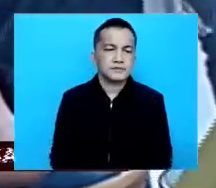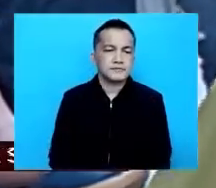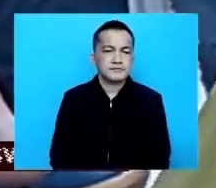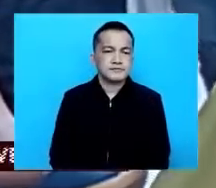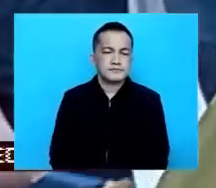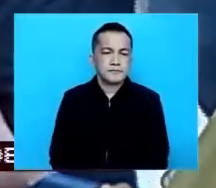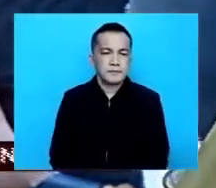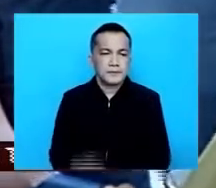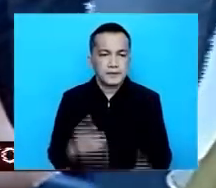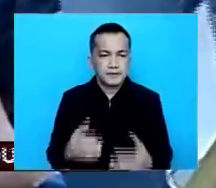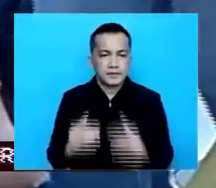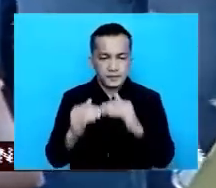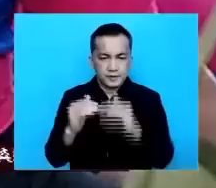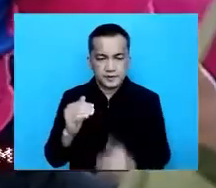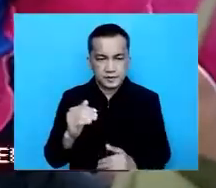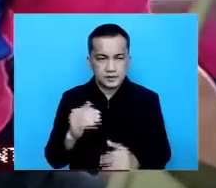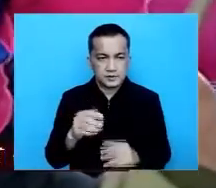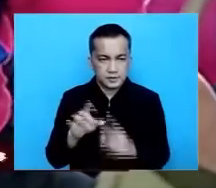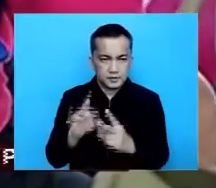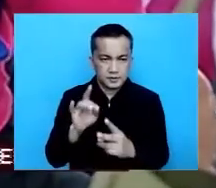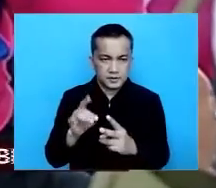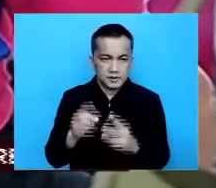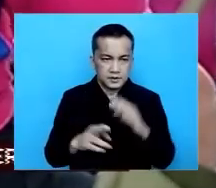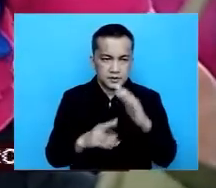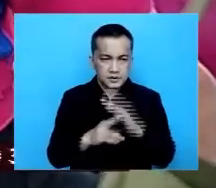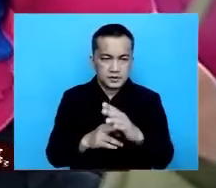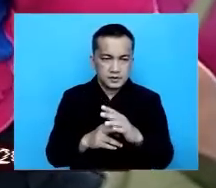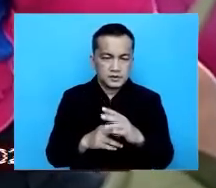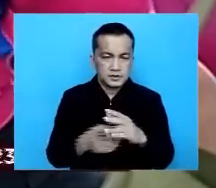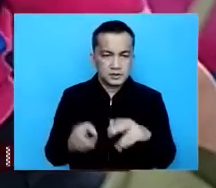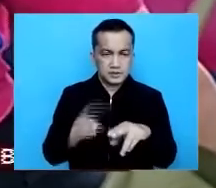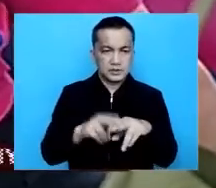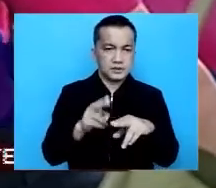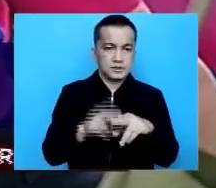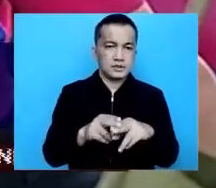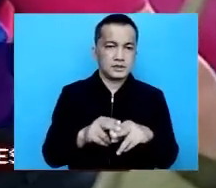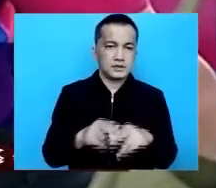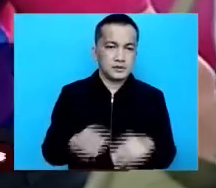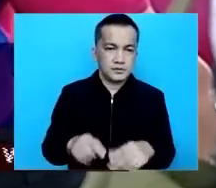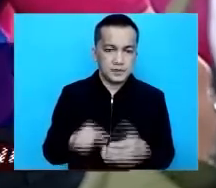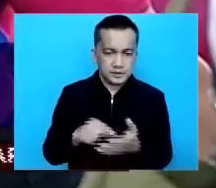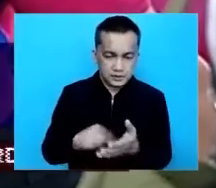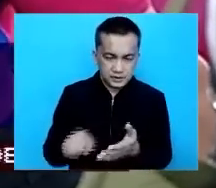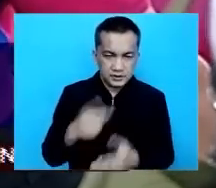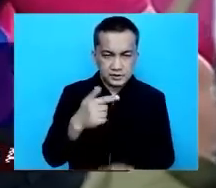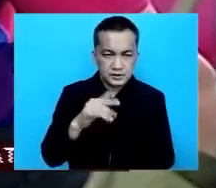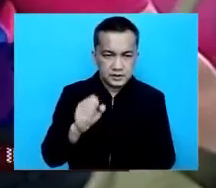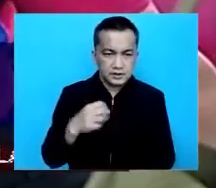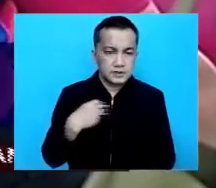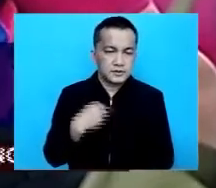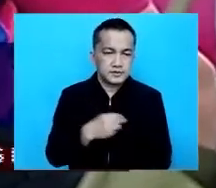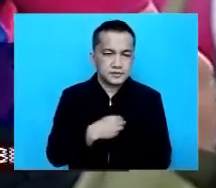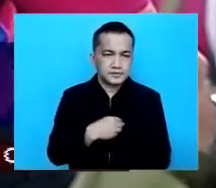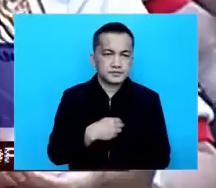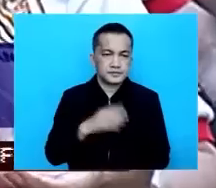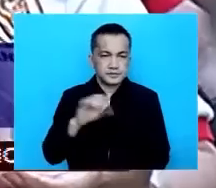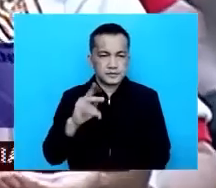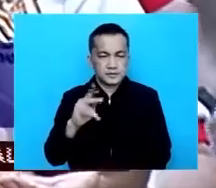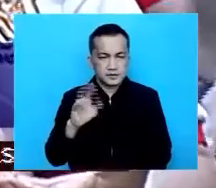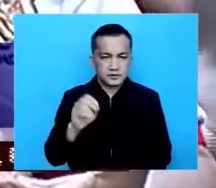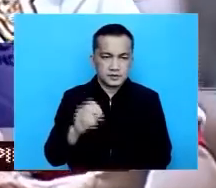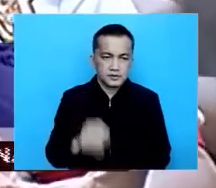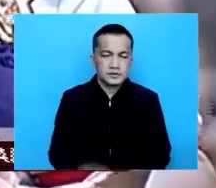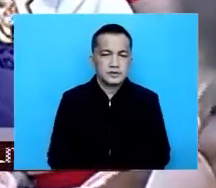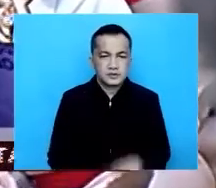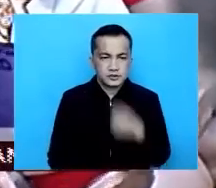ang pagpapababa ng optional retirement age sa dagdag kontribusyon ng mga GSIS member. Agad naman itong tinabla ni Castro. Paglilinaw